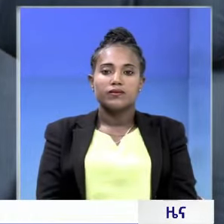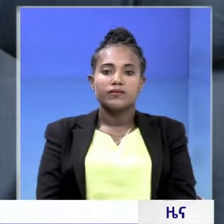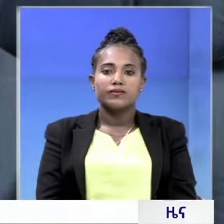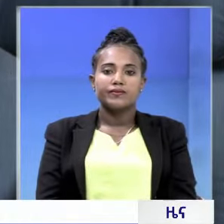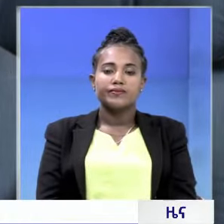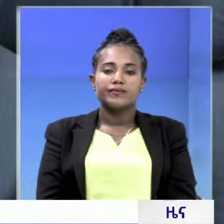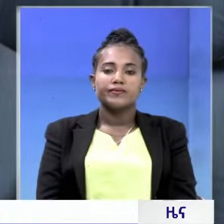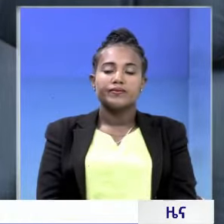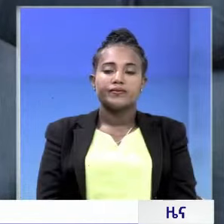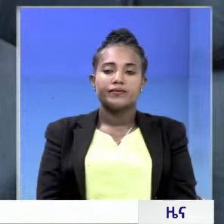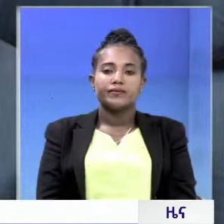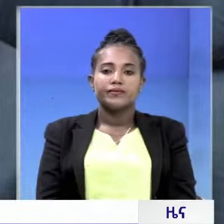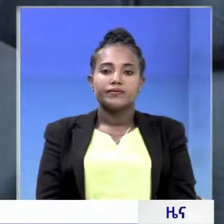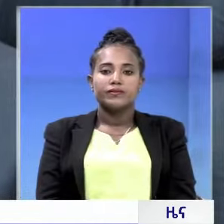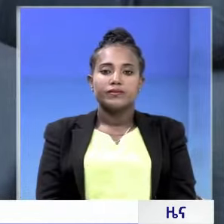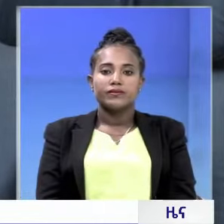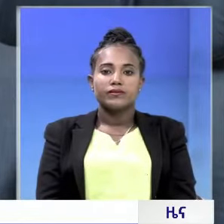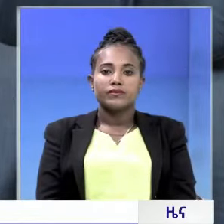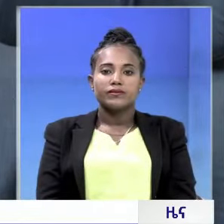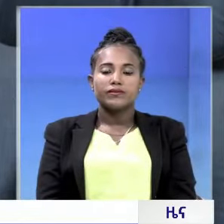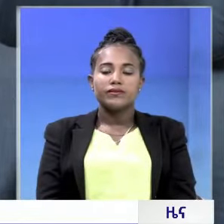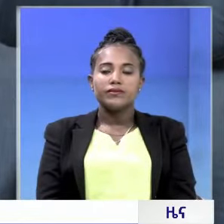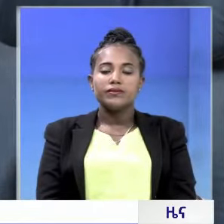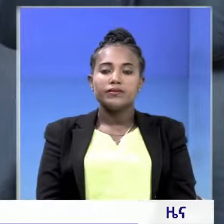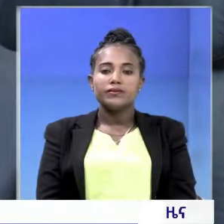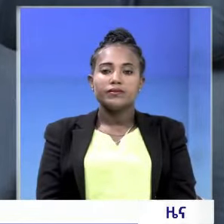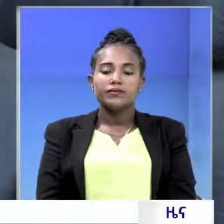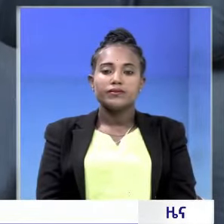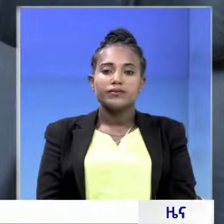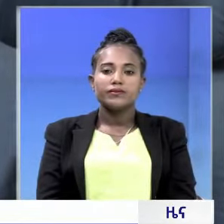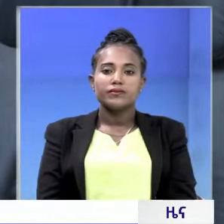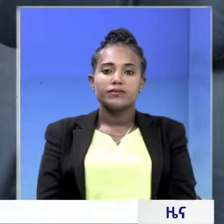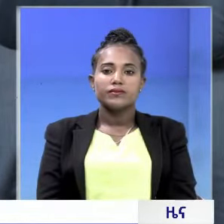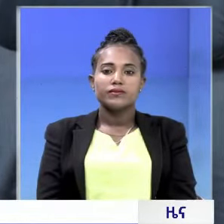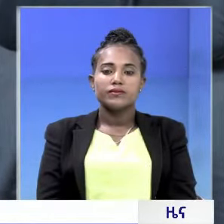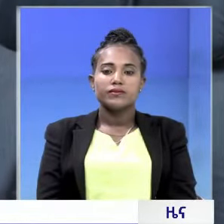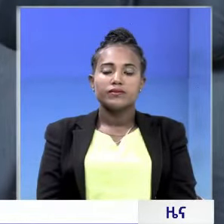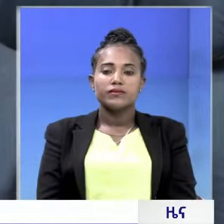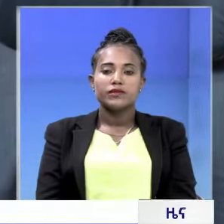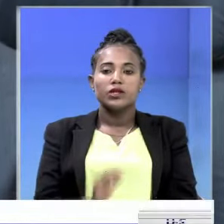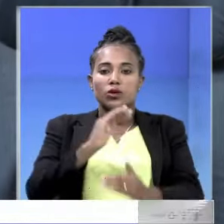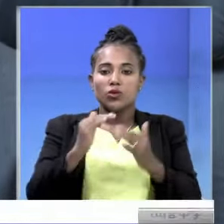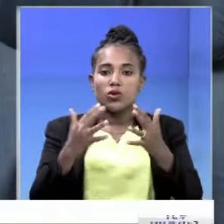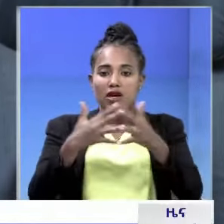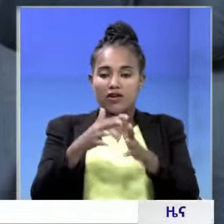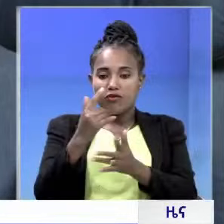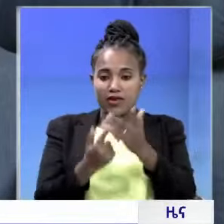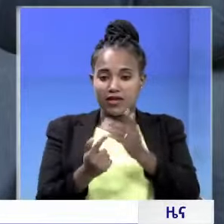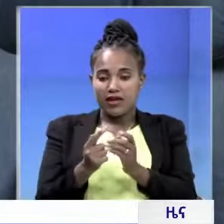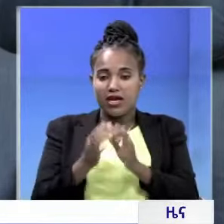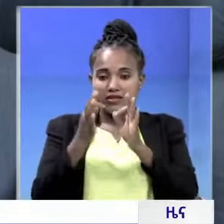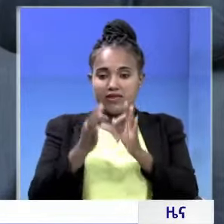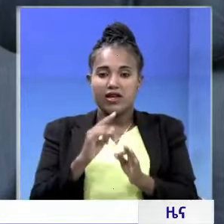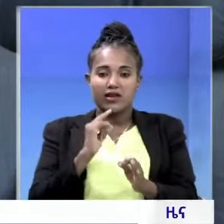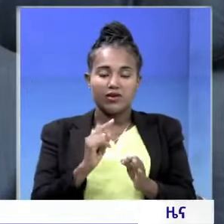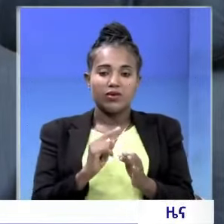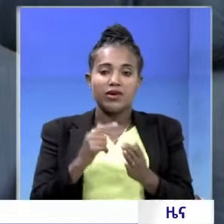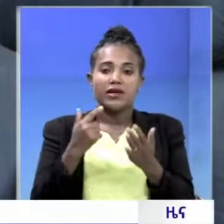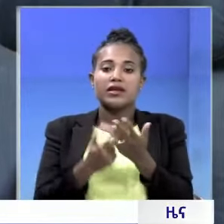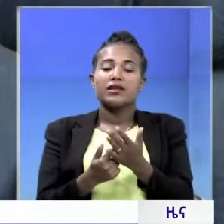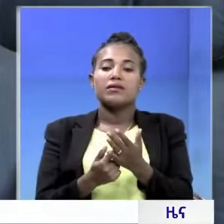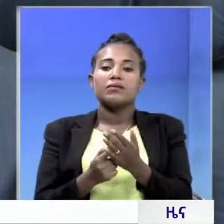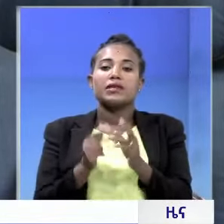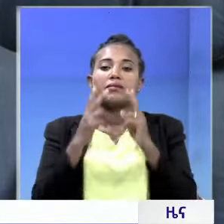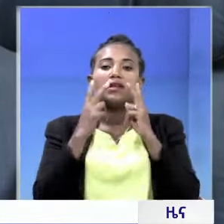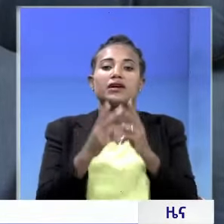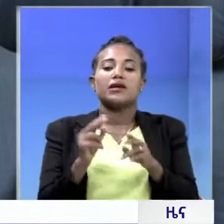already developed national roadmap and regional plan ሁሉን አቀፍ ውይይት በጣም አስፈላጊ ነው ይህንንም